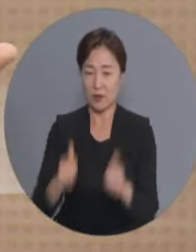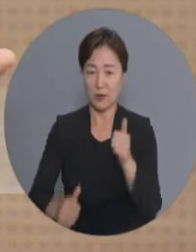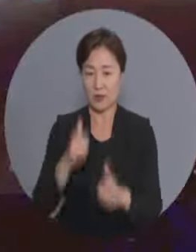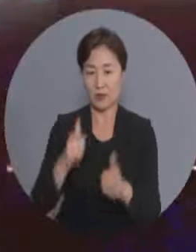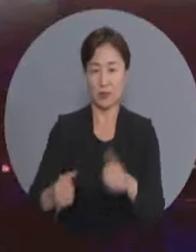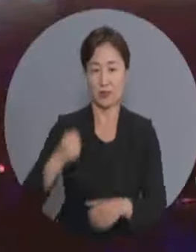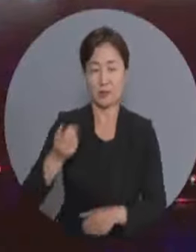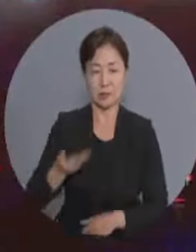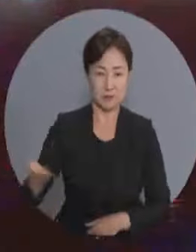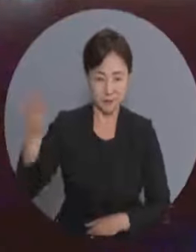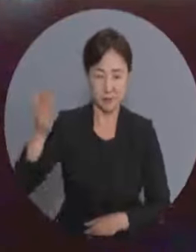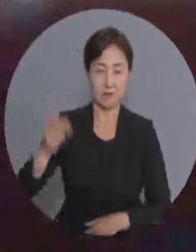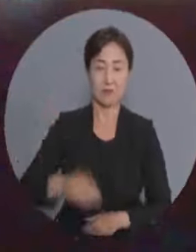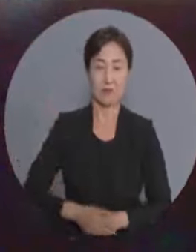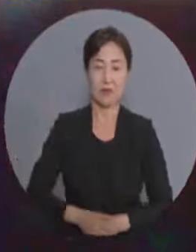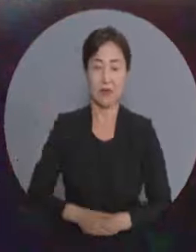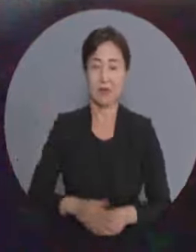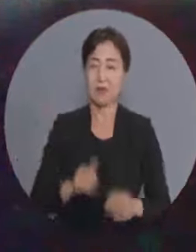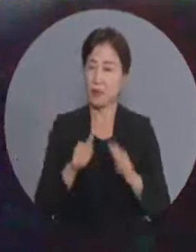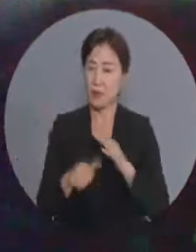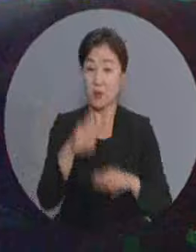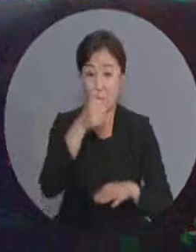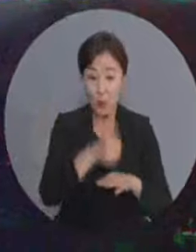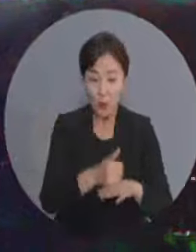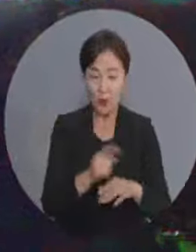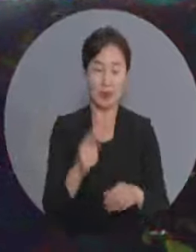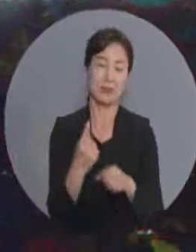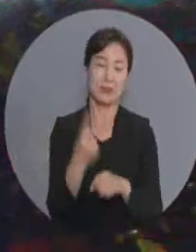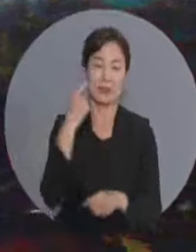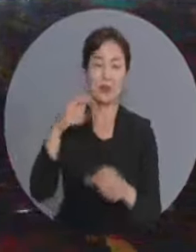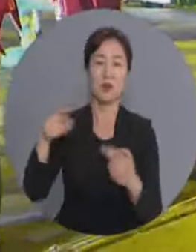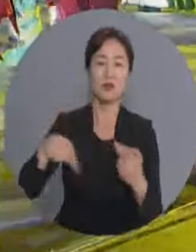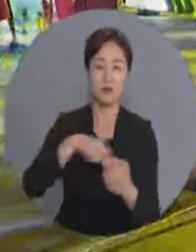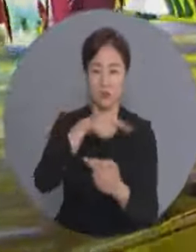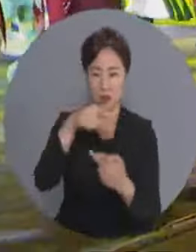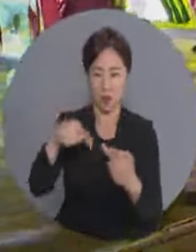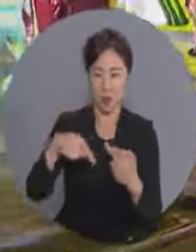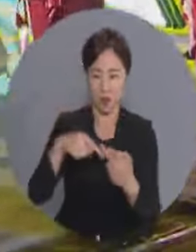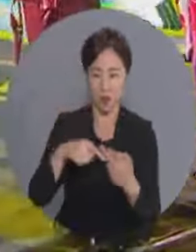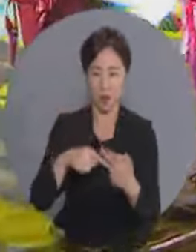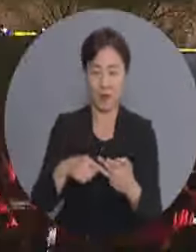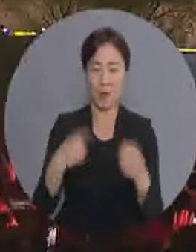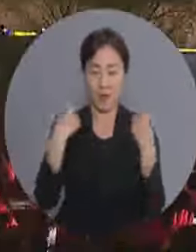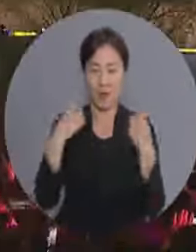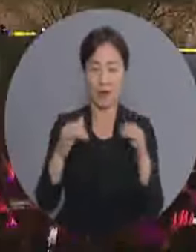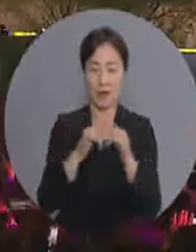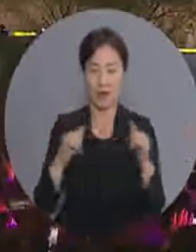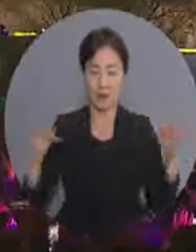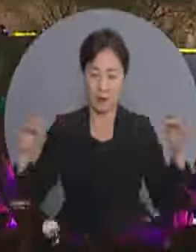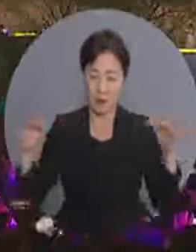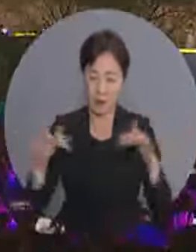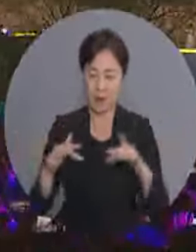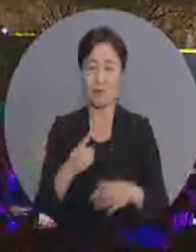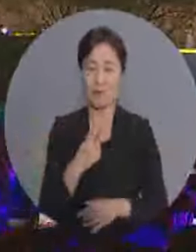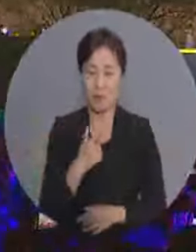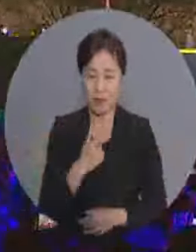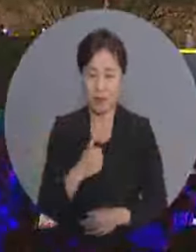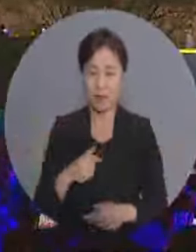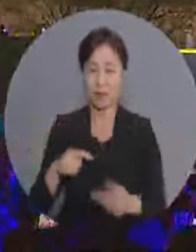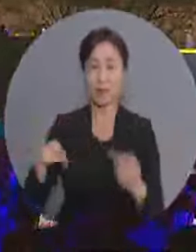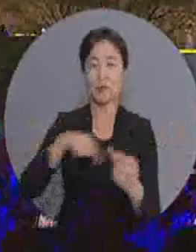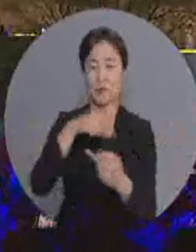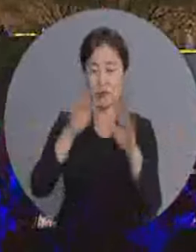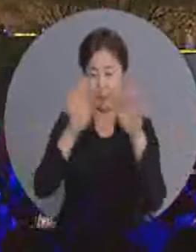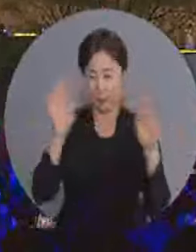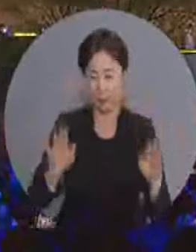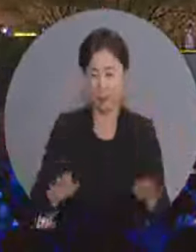있었습니다. 대표적인 결과물이 바로 지난해 전국에서 가장 많은 관광객들이 방문했던 순천만